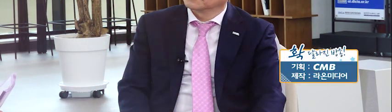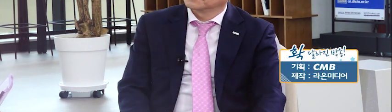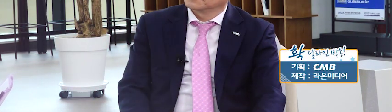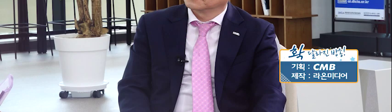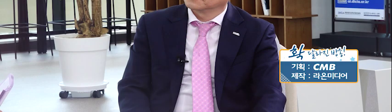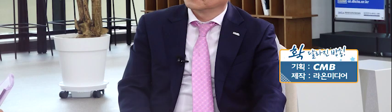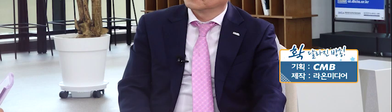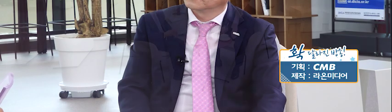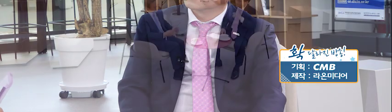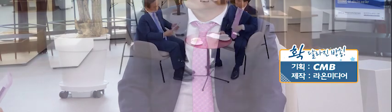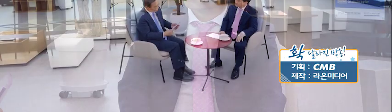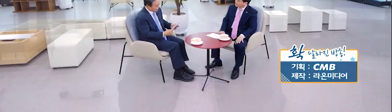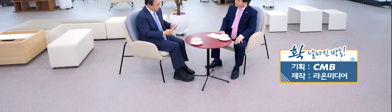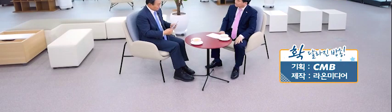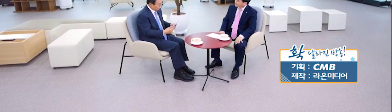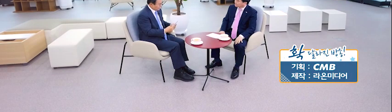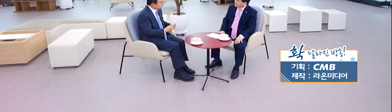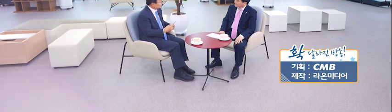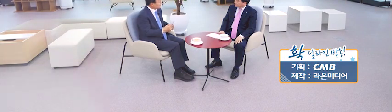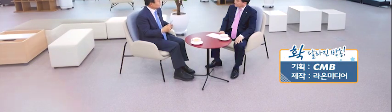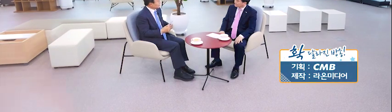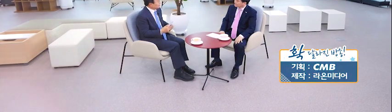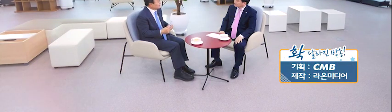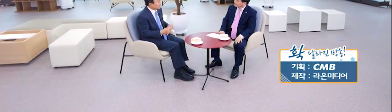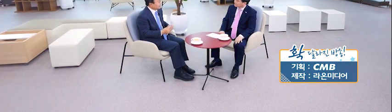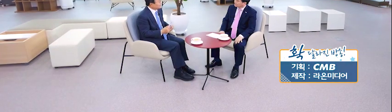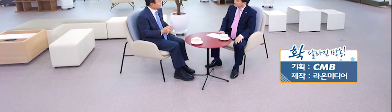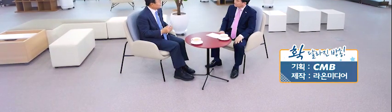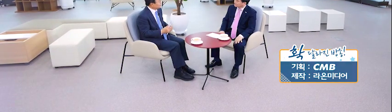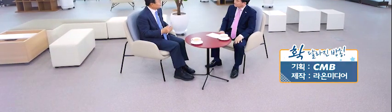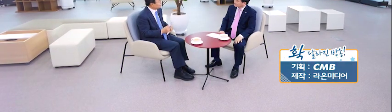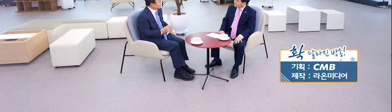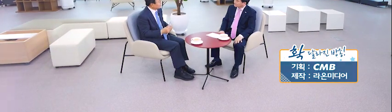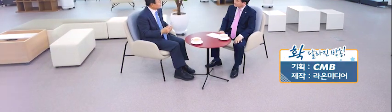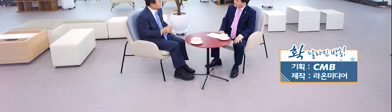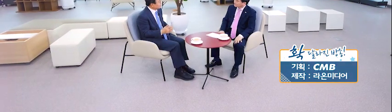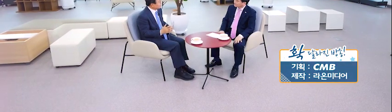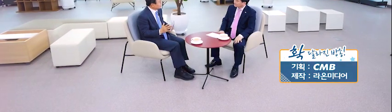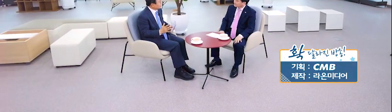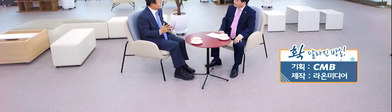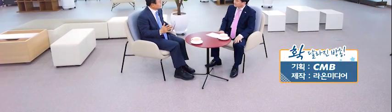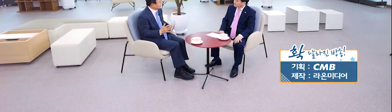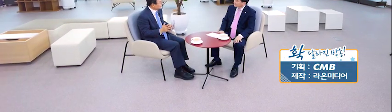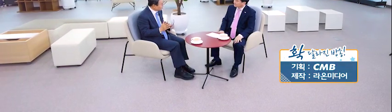으 으 으